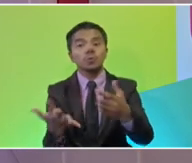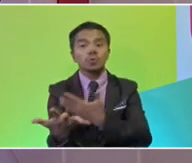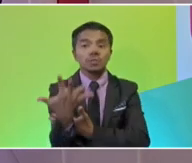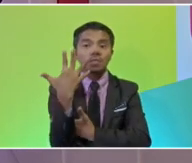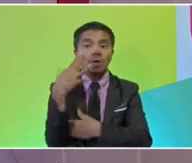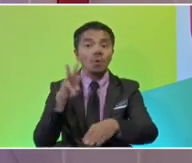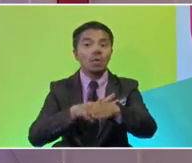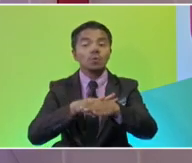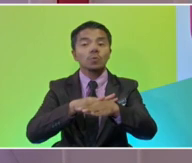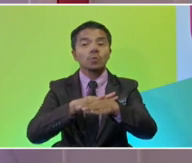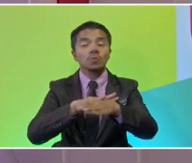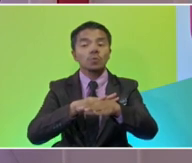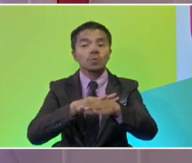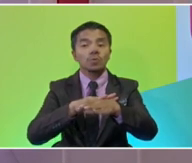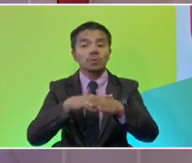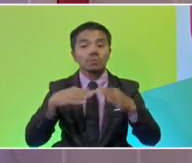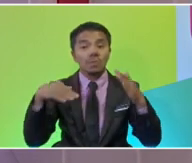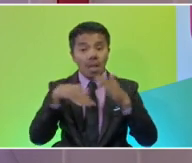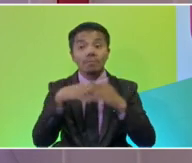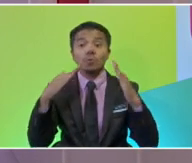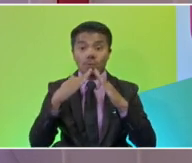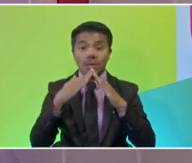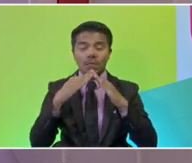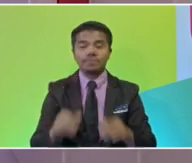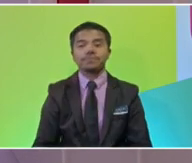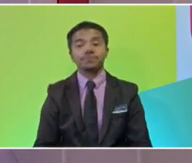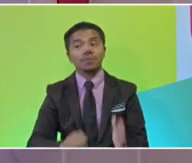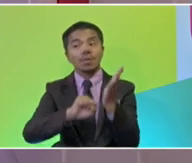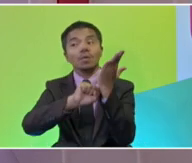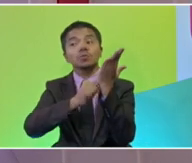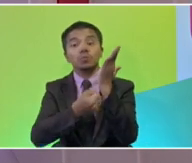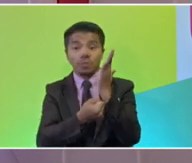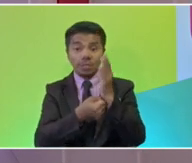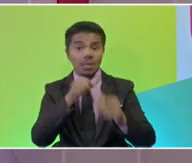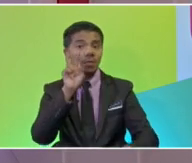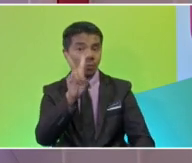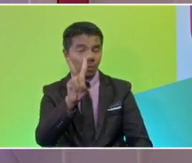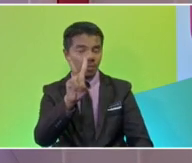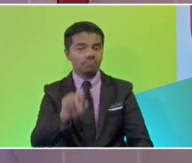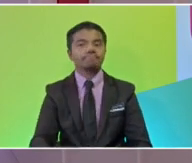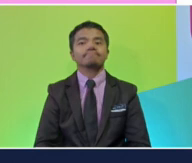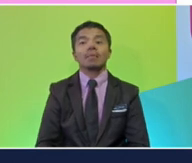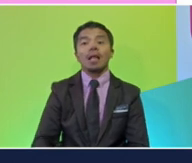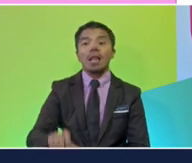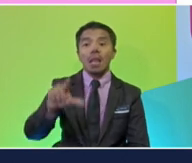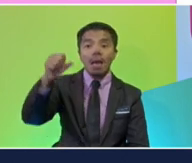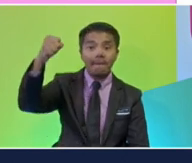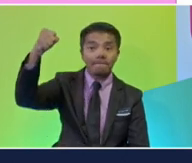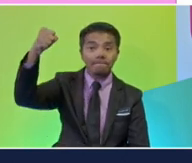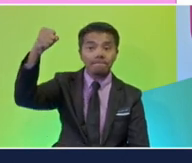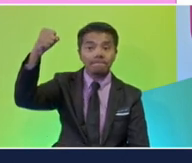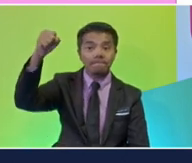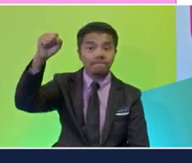itulah cahaya matahari sumber cahaya yang kedua ialah lampu Hah terdapat